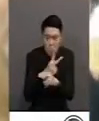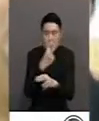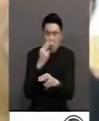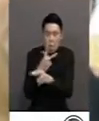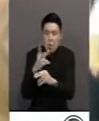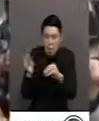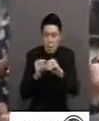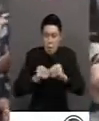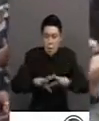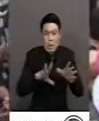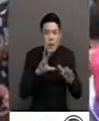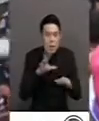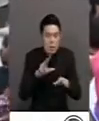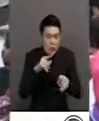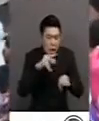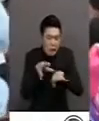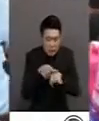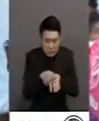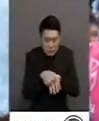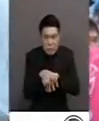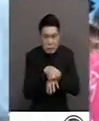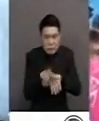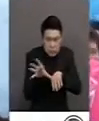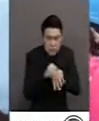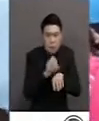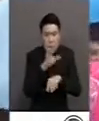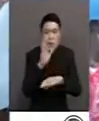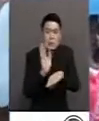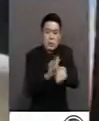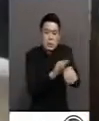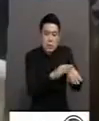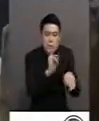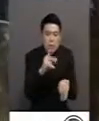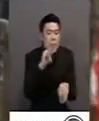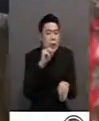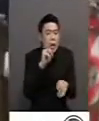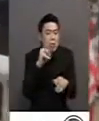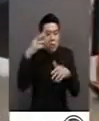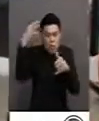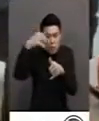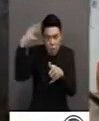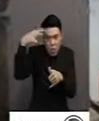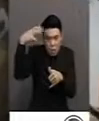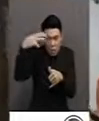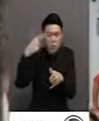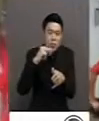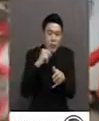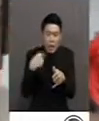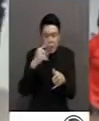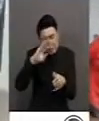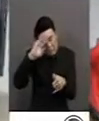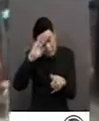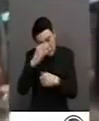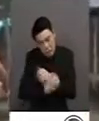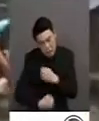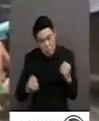อกจากนี้มีโรคน้ำกัดเท้าด้วยครับคุณหมอทรงเกียรติเลยฝากเตือนประชาชนหลีกเลี่ยงการตากฝนโดยเฉพาะผู้ที่มีสุขภาพ